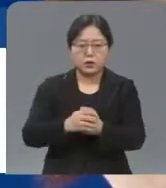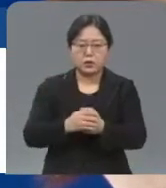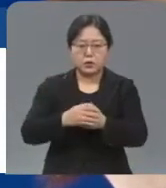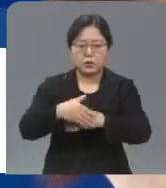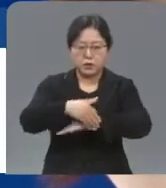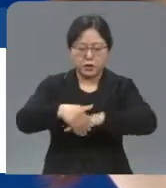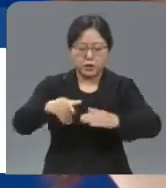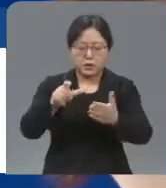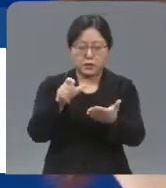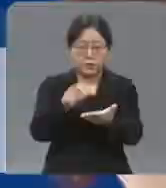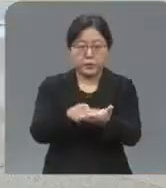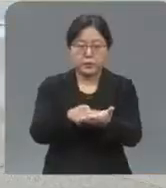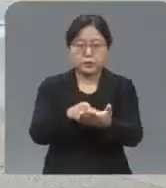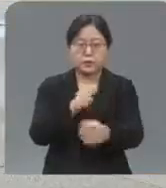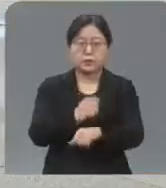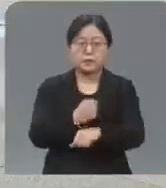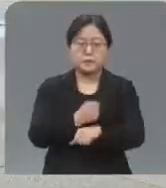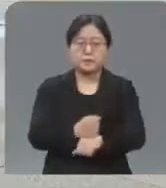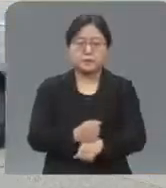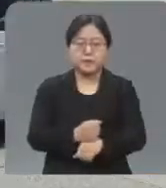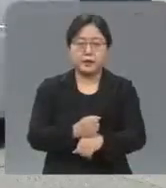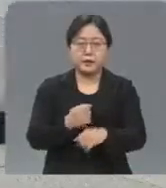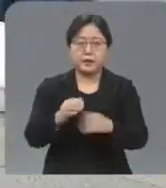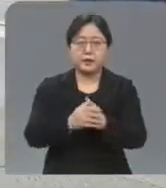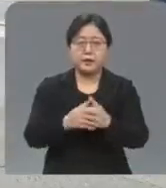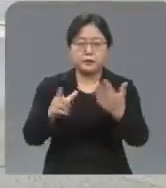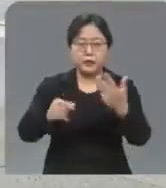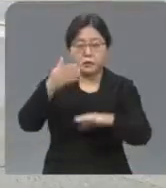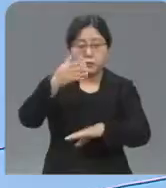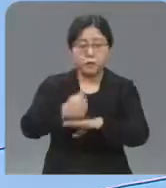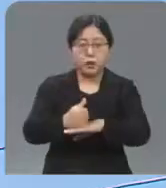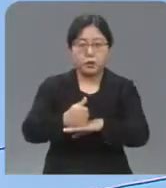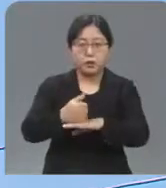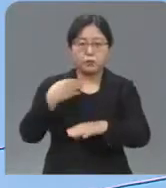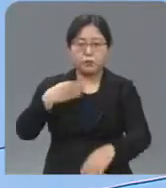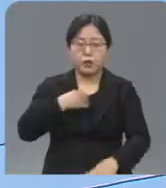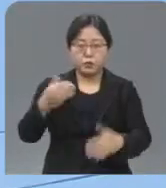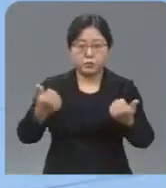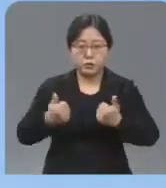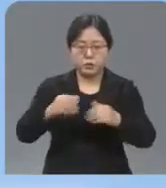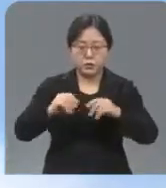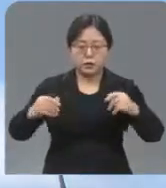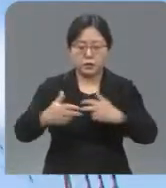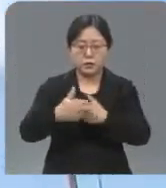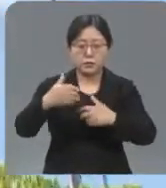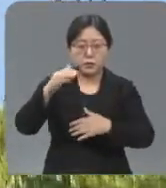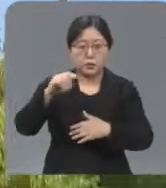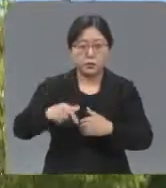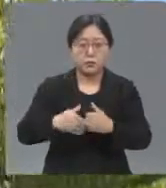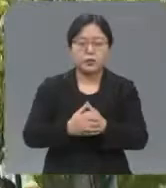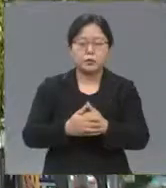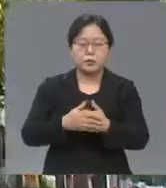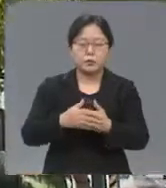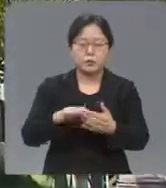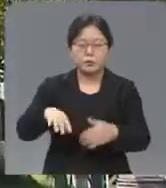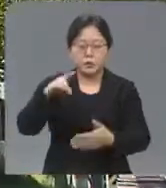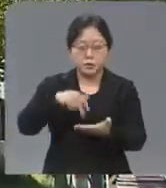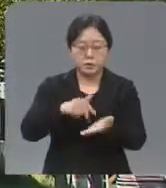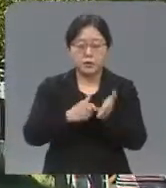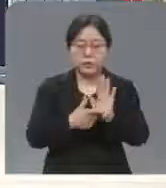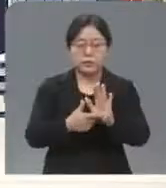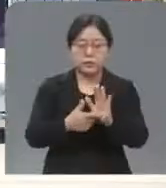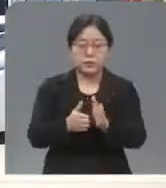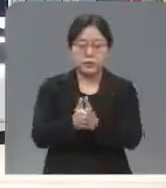통합 시기를 명시한다. 지난달 말 무안군의회가 국토교통부의 계획안에 반발하는 첫 성명서를 낸 것을